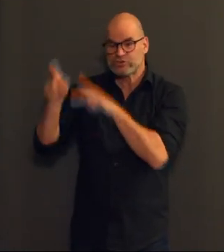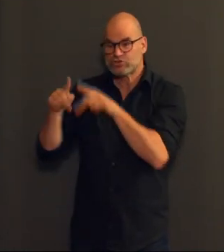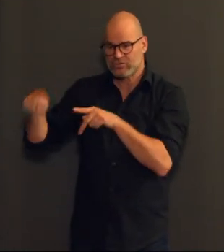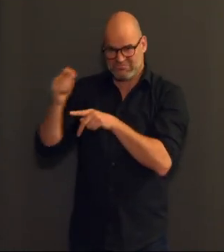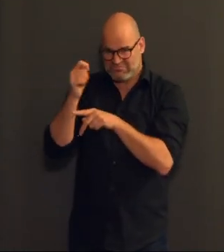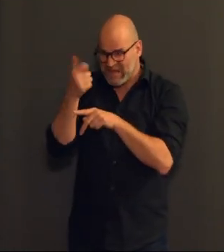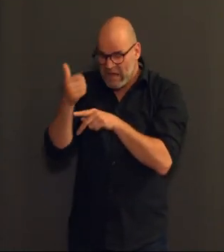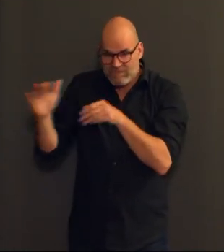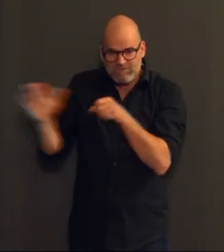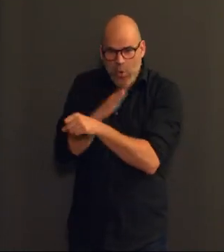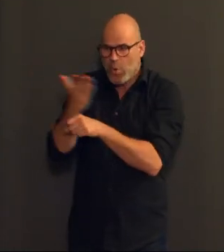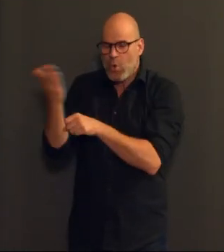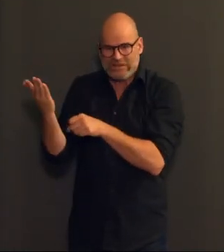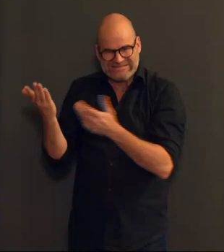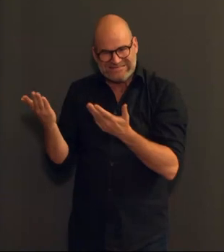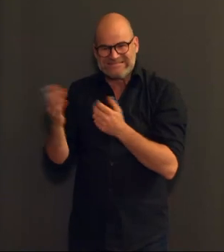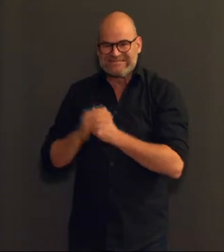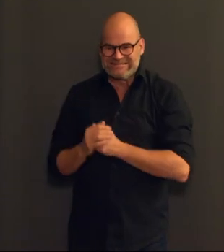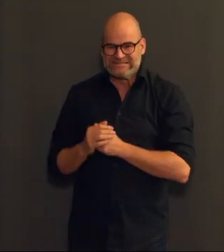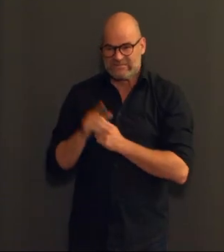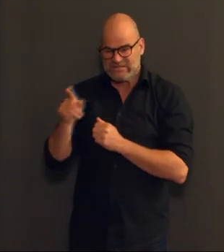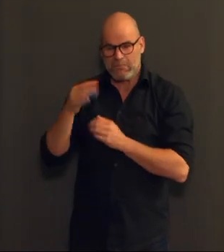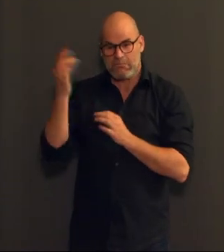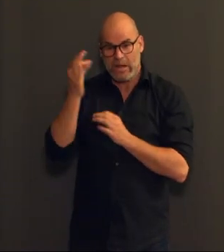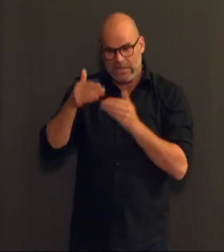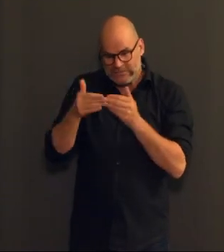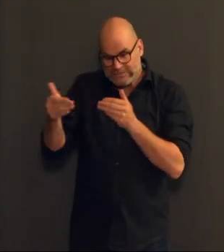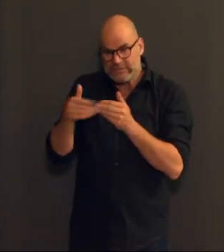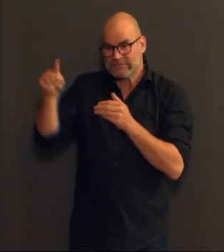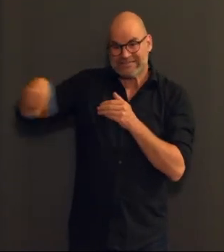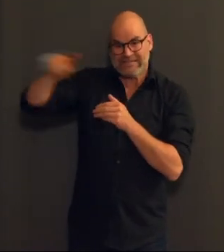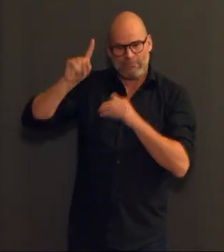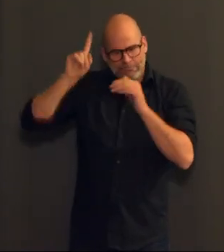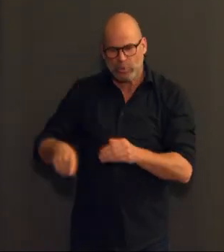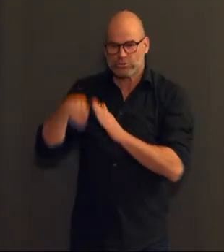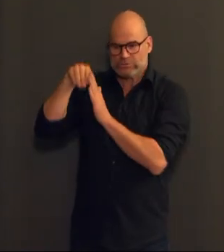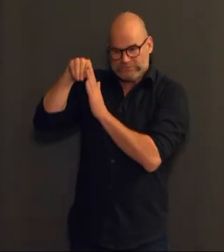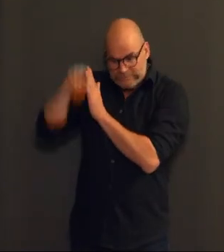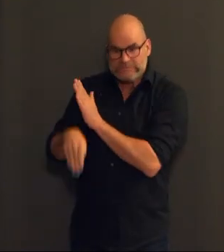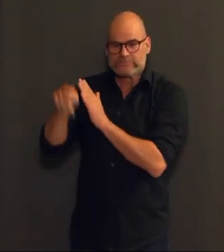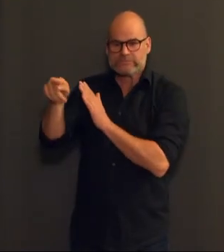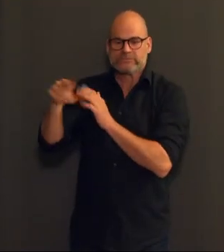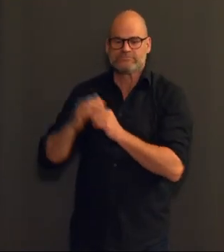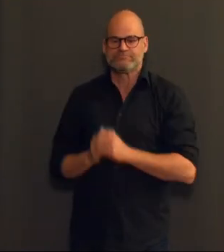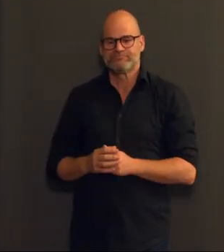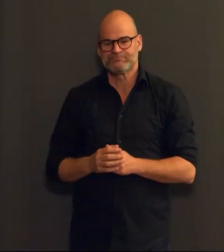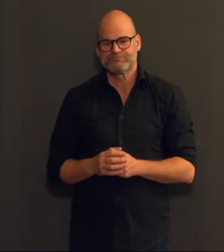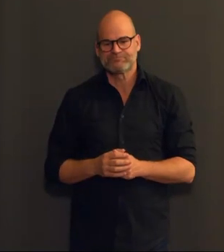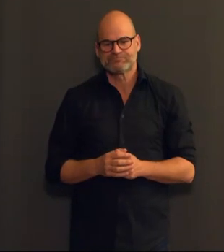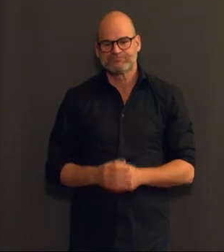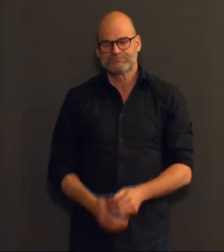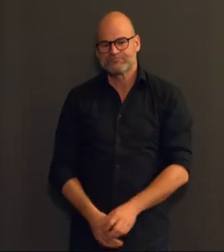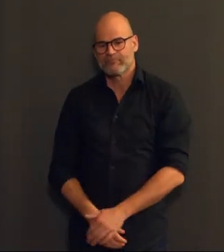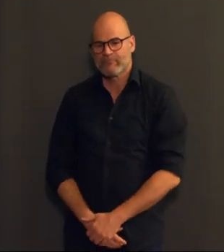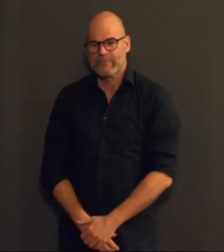dat de komende weken afgebouwd wordt. En daarvoor hebben we echt wel een scherpe daling nodig in die ziekenhuisopnames. Die